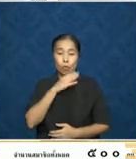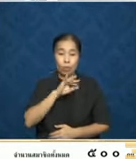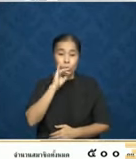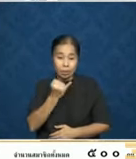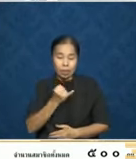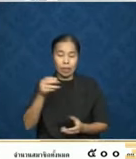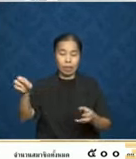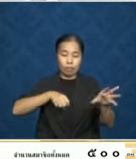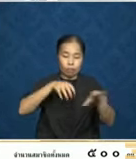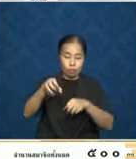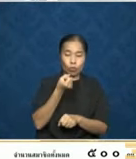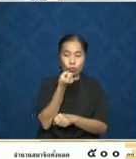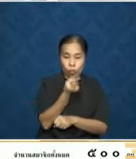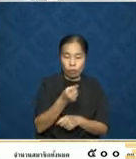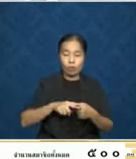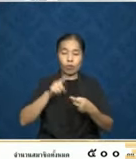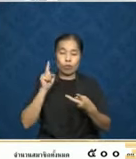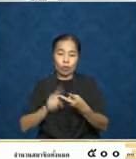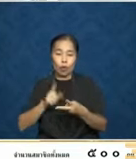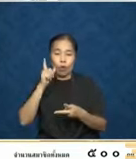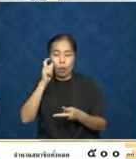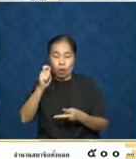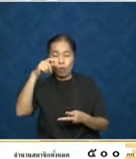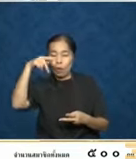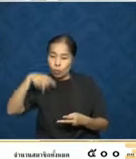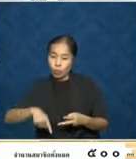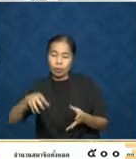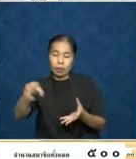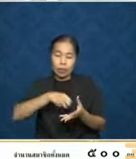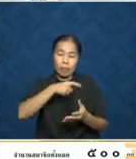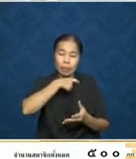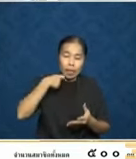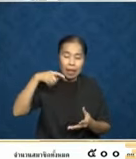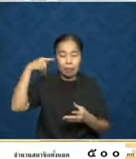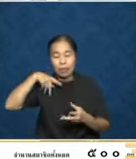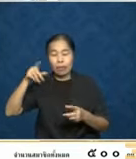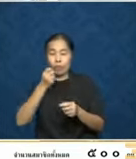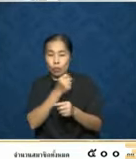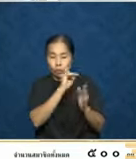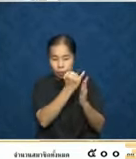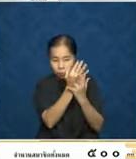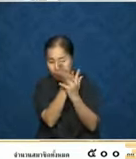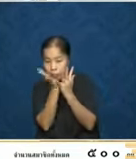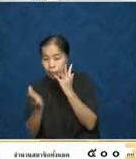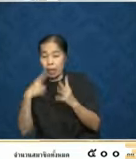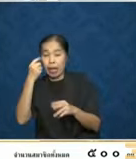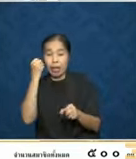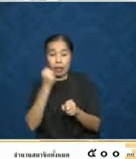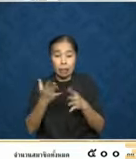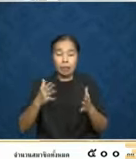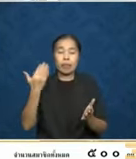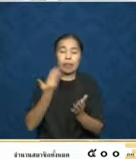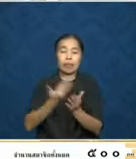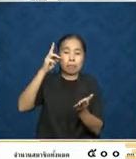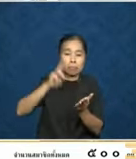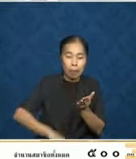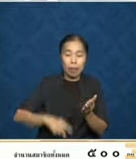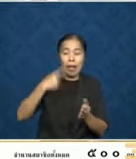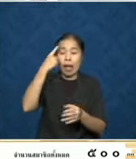สดนะครับวันพุธเก็บขยะนี้วันศุกร์เก็บขยะนี้คนที่ไม่ทำตามนี้ก็โดนปรับครับคนที่ทำ